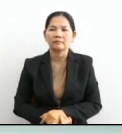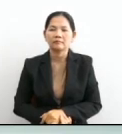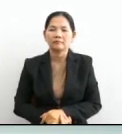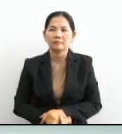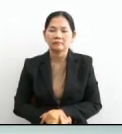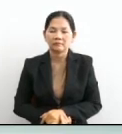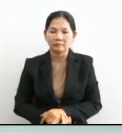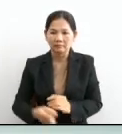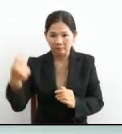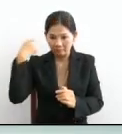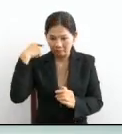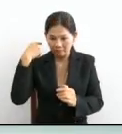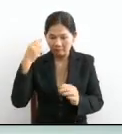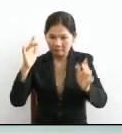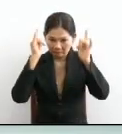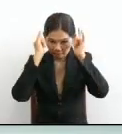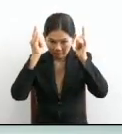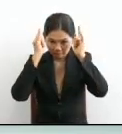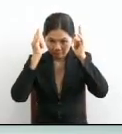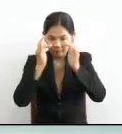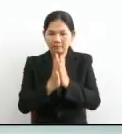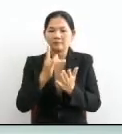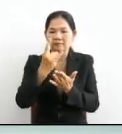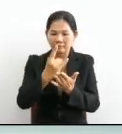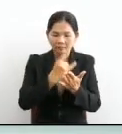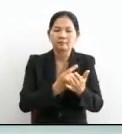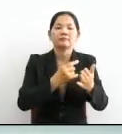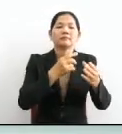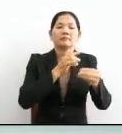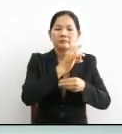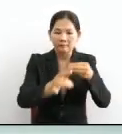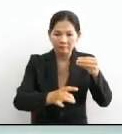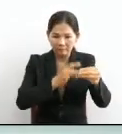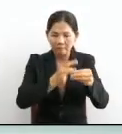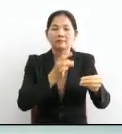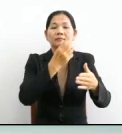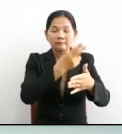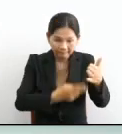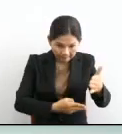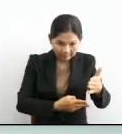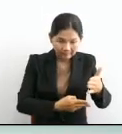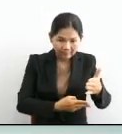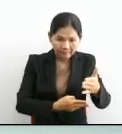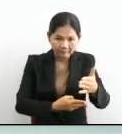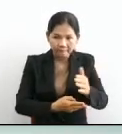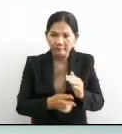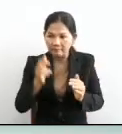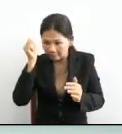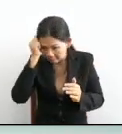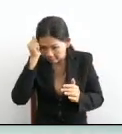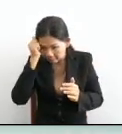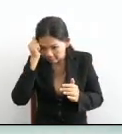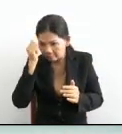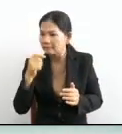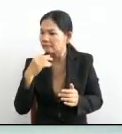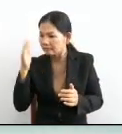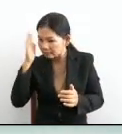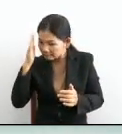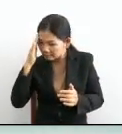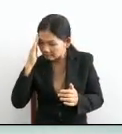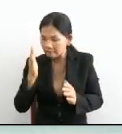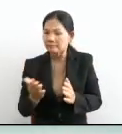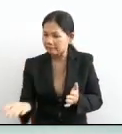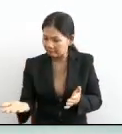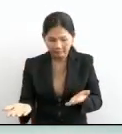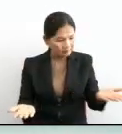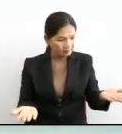chà tam sa mấn nè krup mồ riên chà mì riên nằm pìa với chà mới con lại chạy bán con